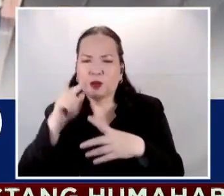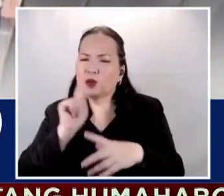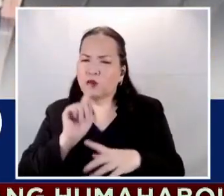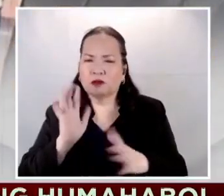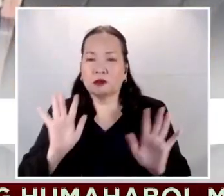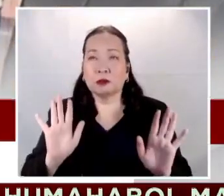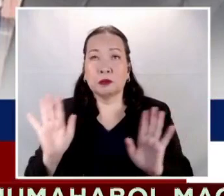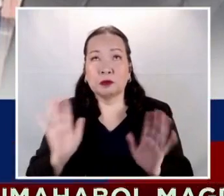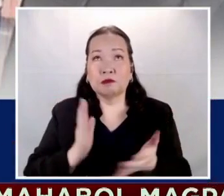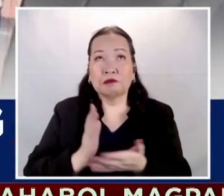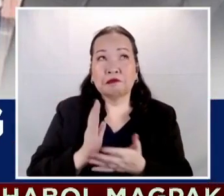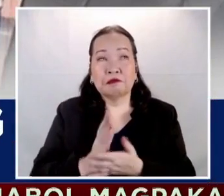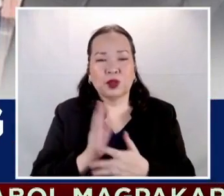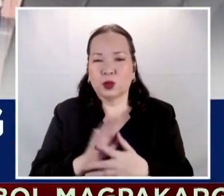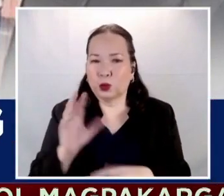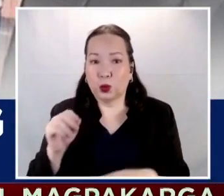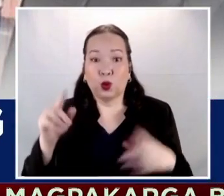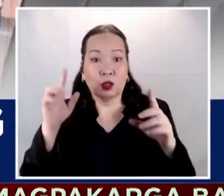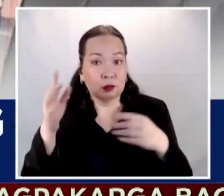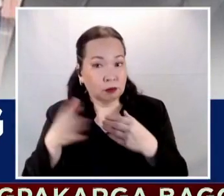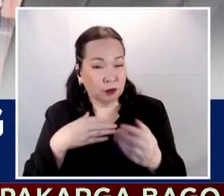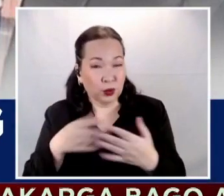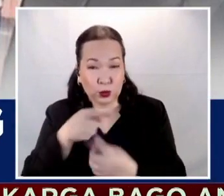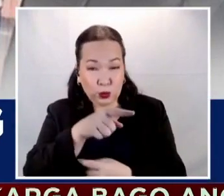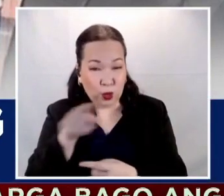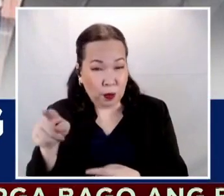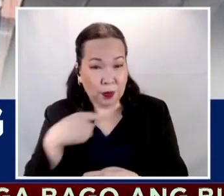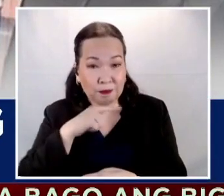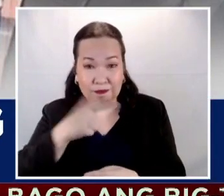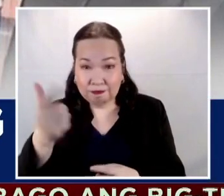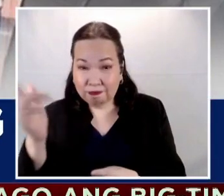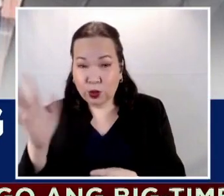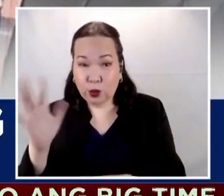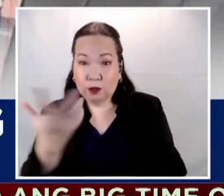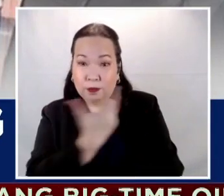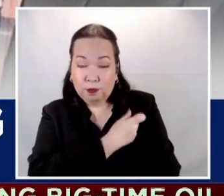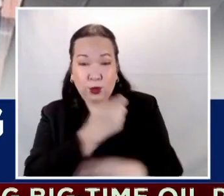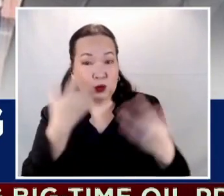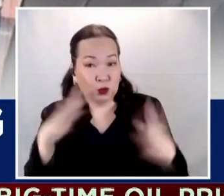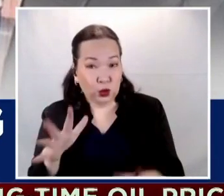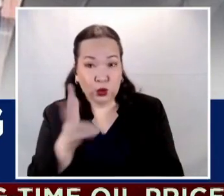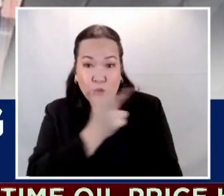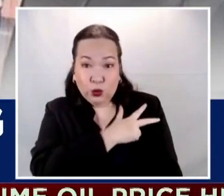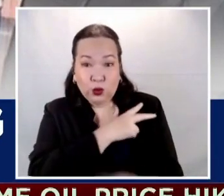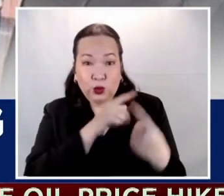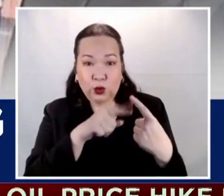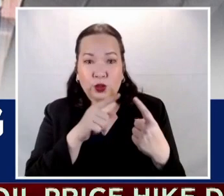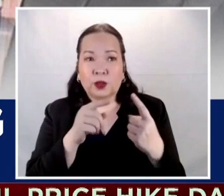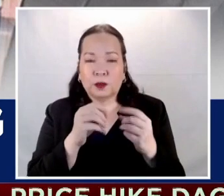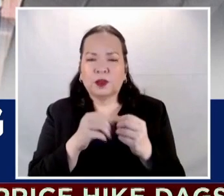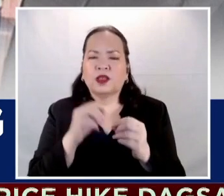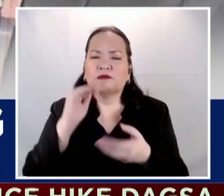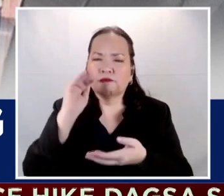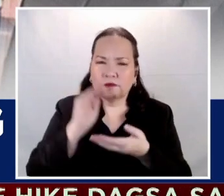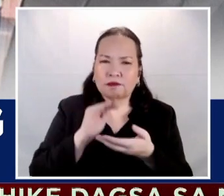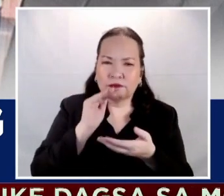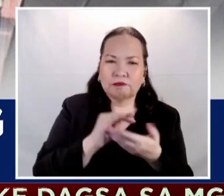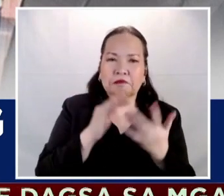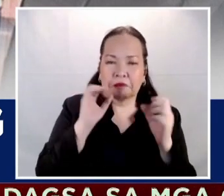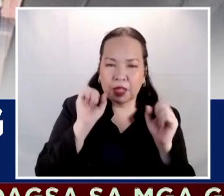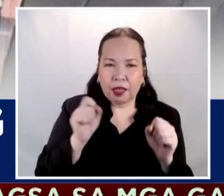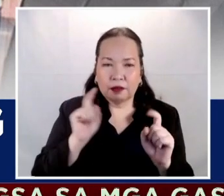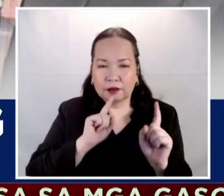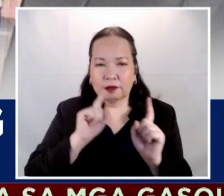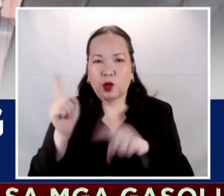mga na-booster, at less ang severe na pag-develop ng COVID, at less talaga ang hospitalization.